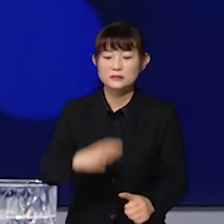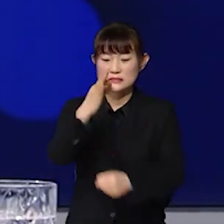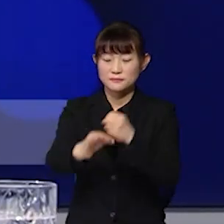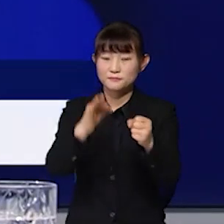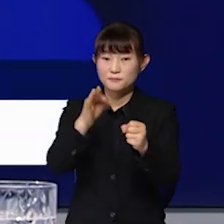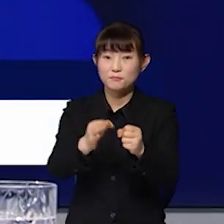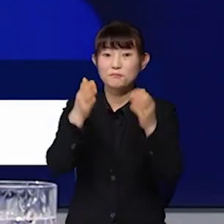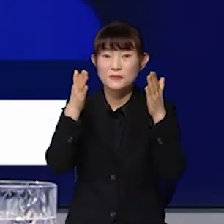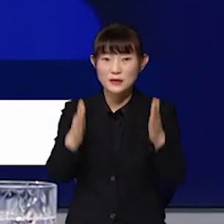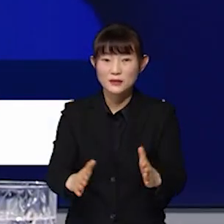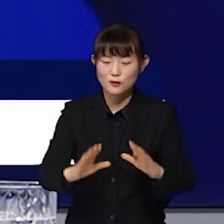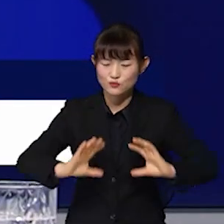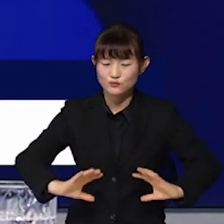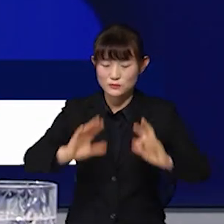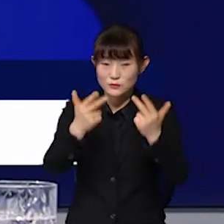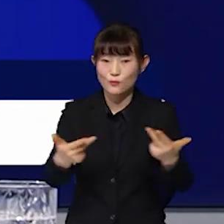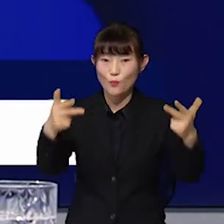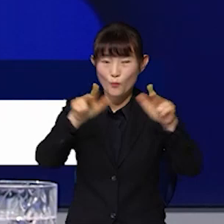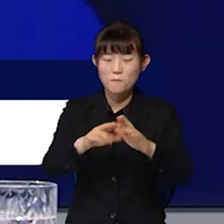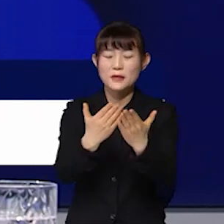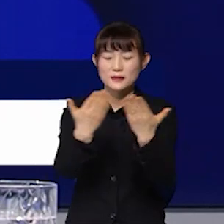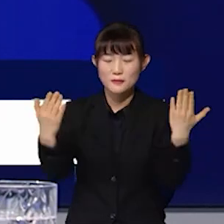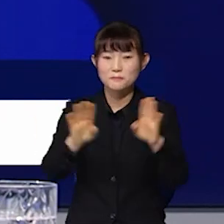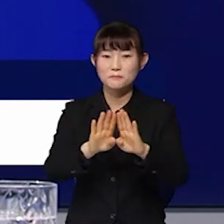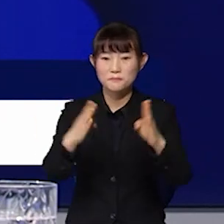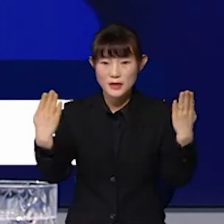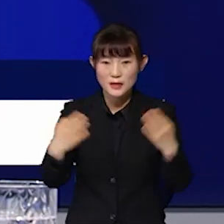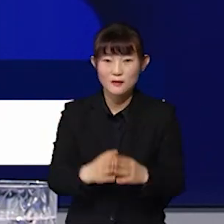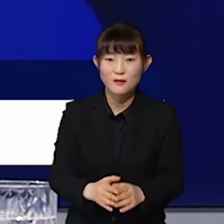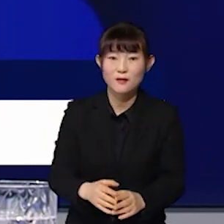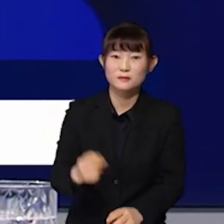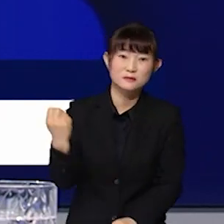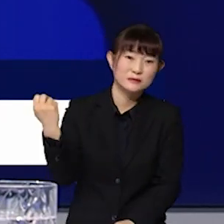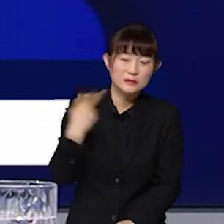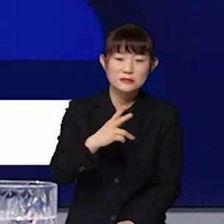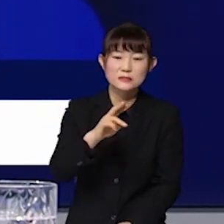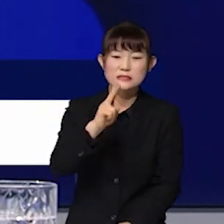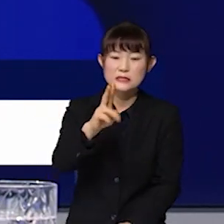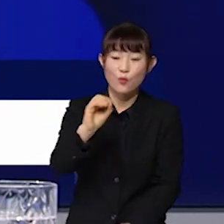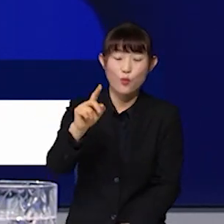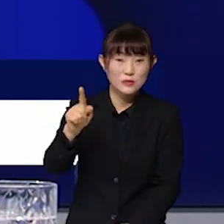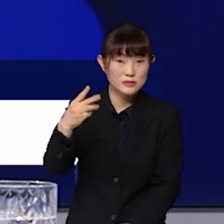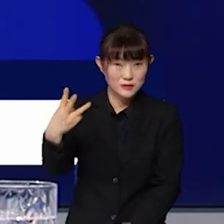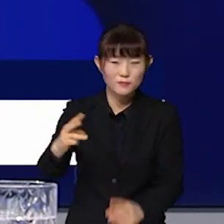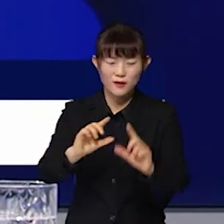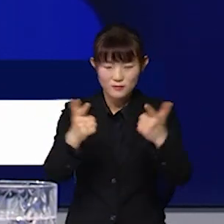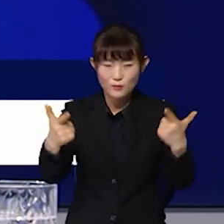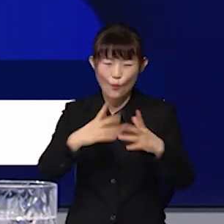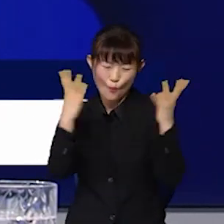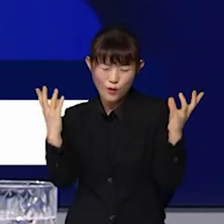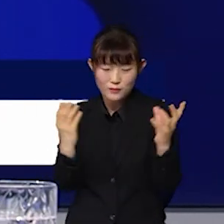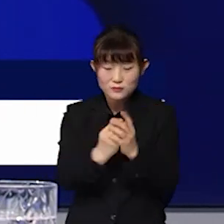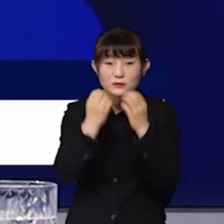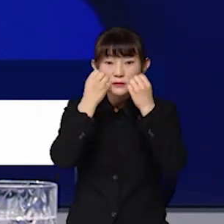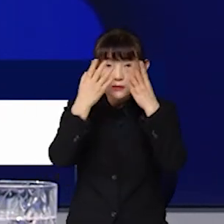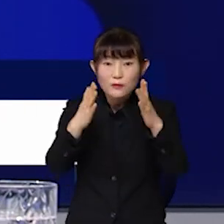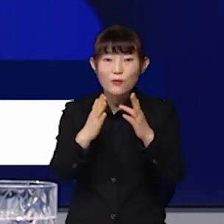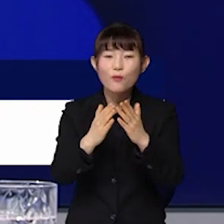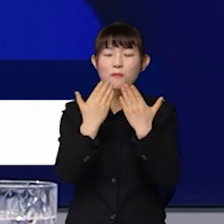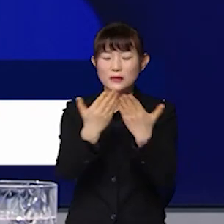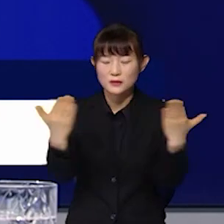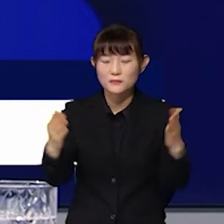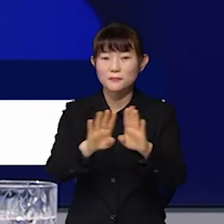10년 만에 국제정원 박람회를 하게 되는데요 어게인 2013이 아니라 완전히 새로운 박람회를 우리가